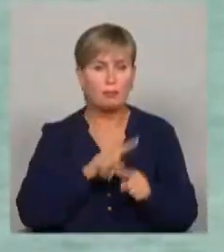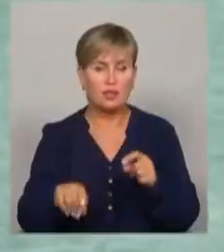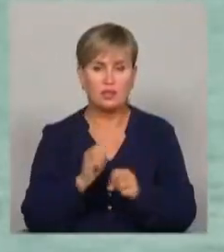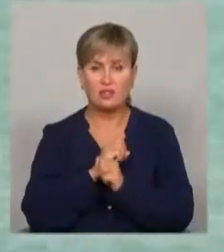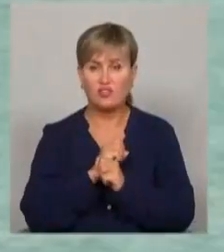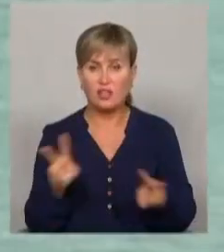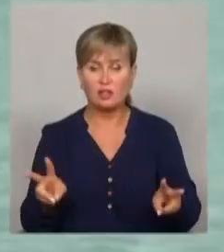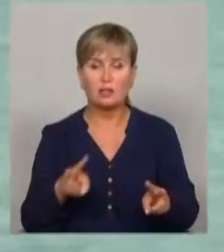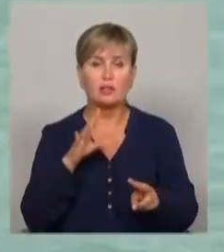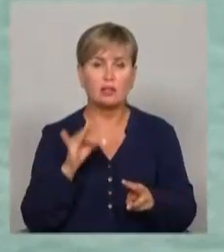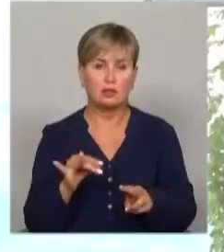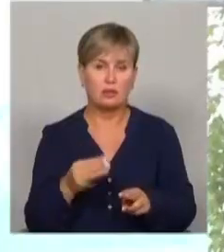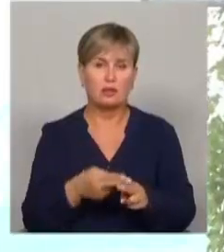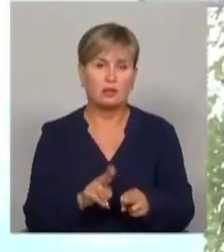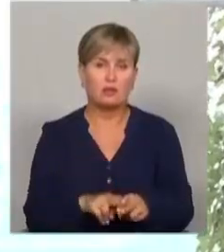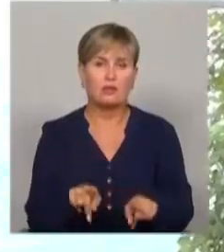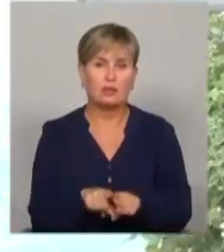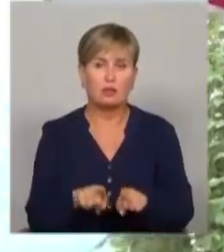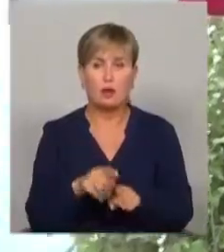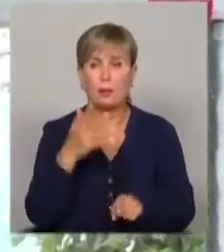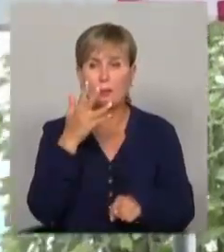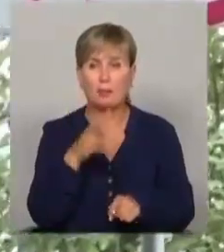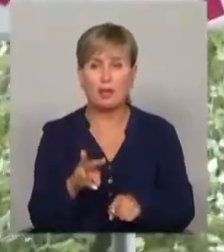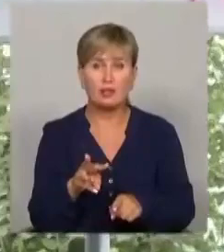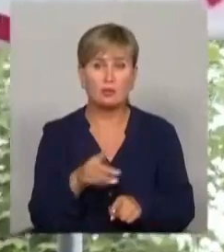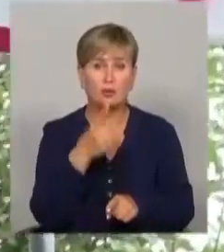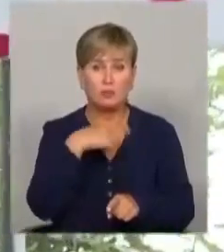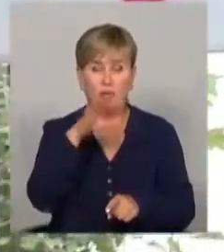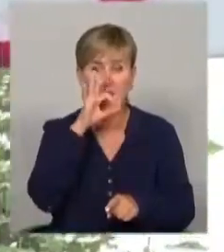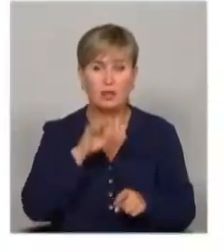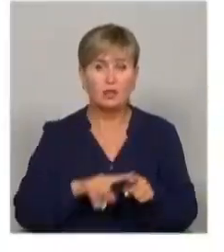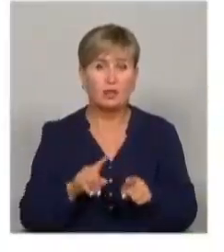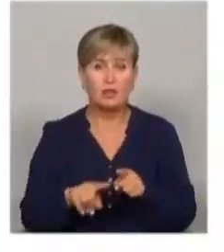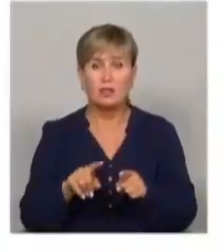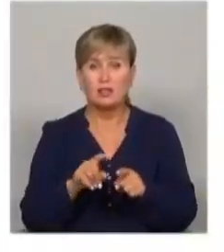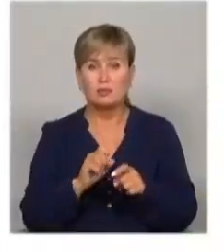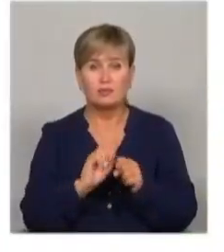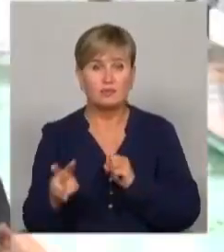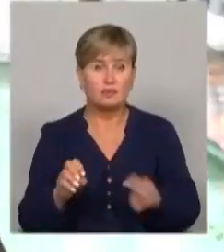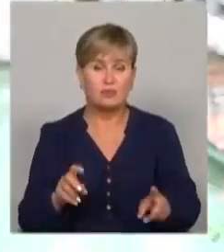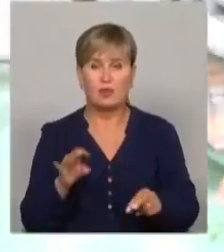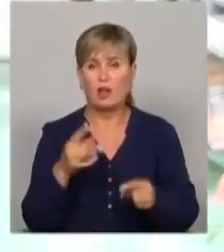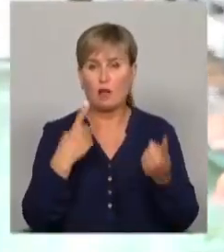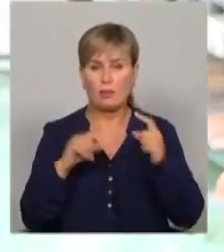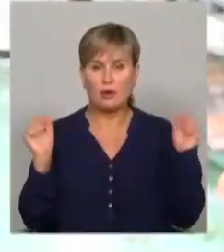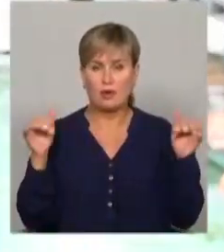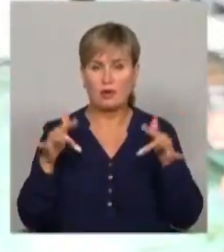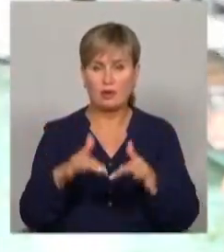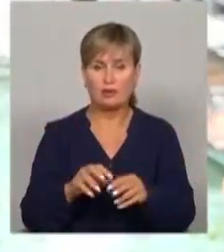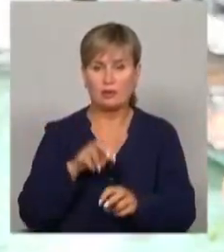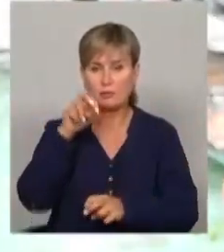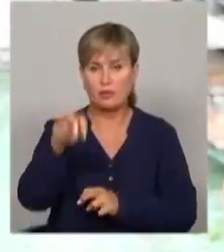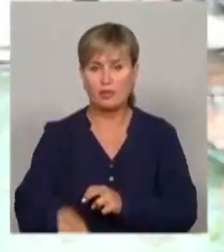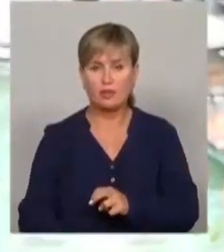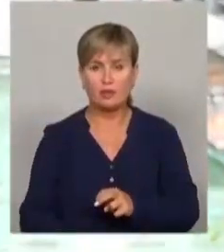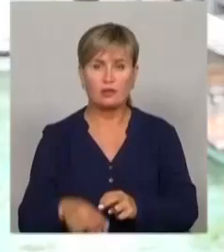экстрима впрочем ненадолго буквально пять минут назад сотрудники полиции и час разогнали ребят но как видите они вновь собрались видимо